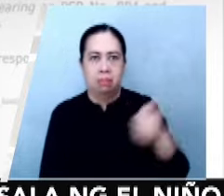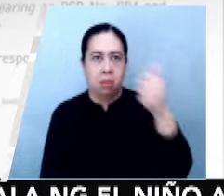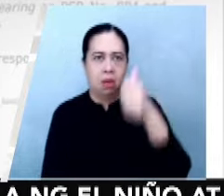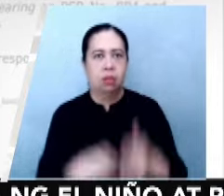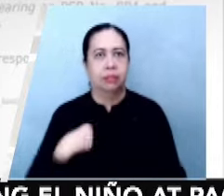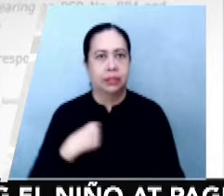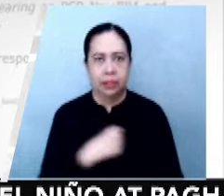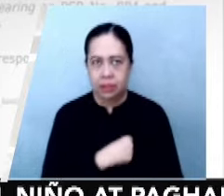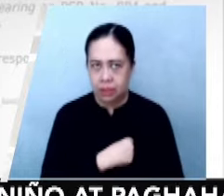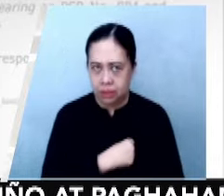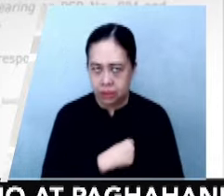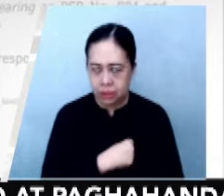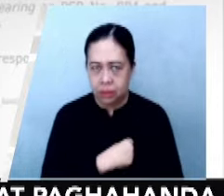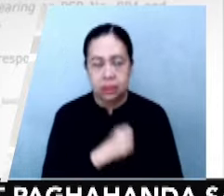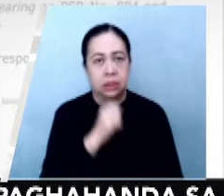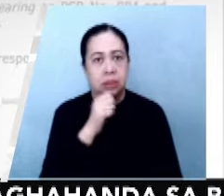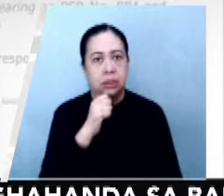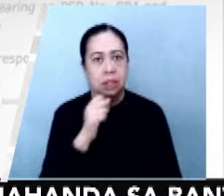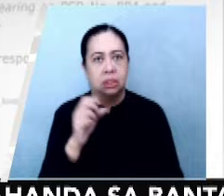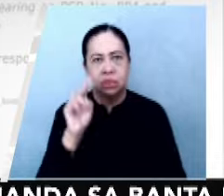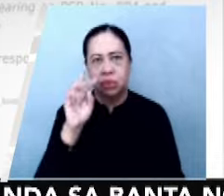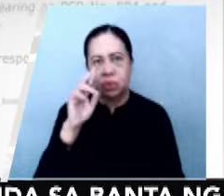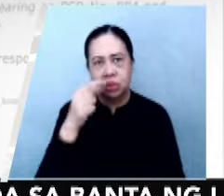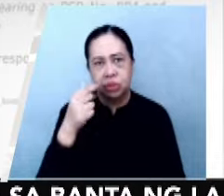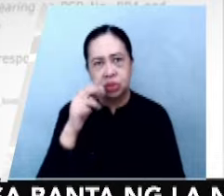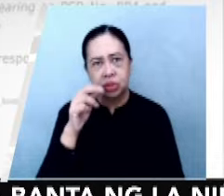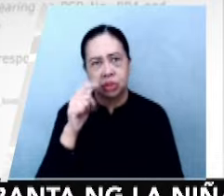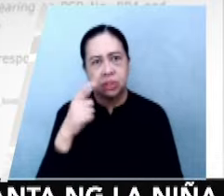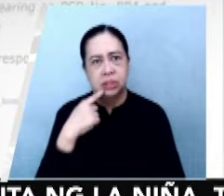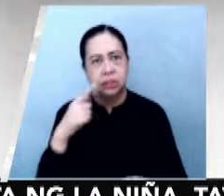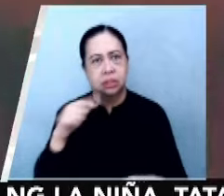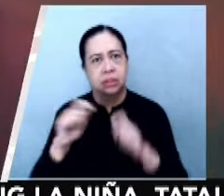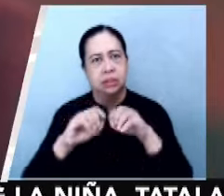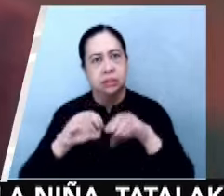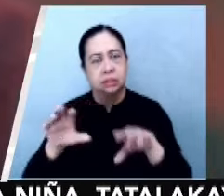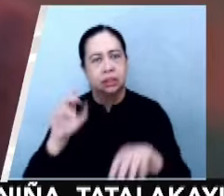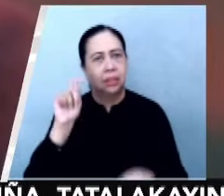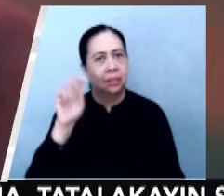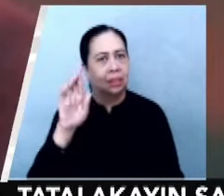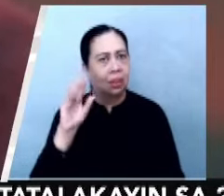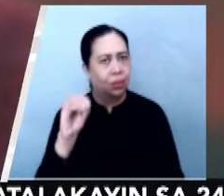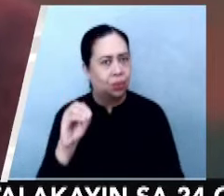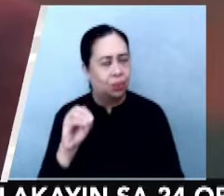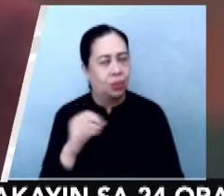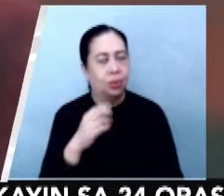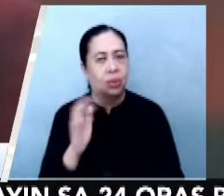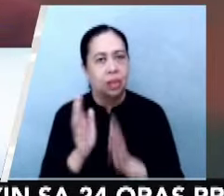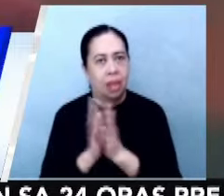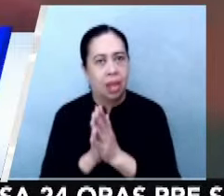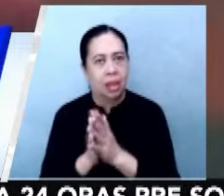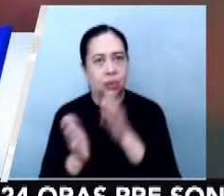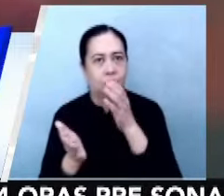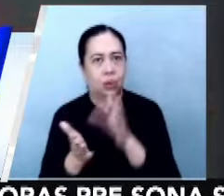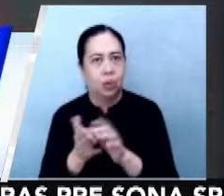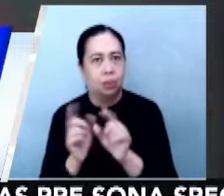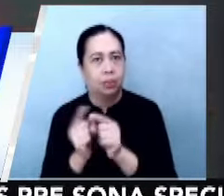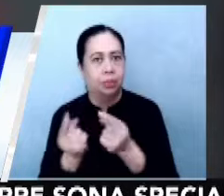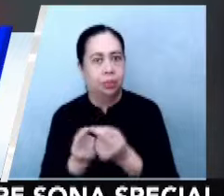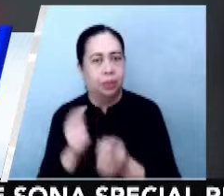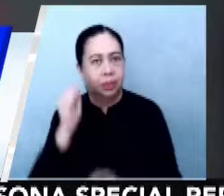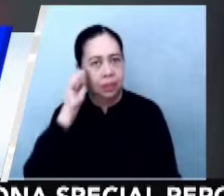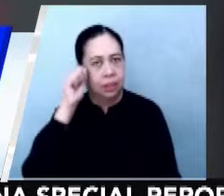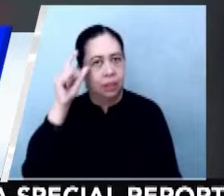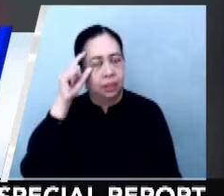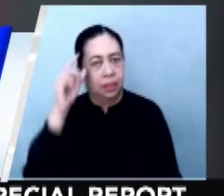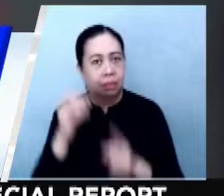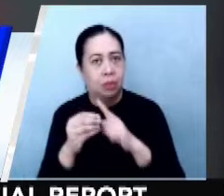daw matuturing na urgent ang pagpapalabas ng TRO sa Senate hearing. Hiningan namin ng komento ang kampo ni Quiboloy tungkol dito